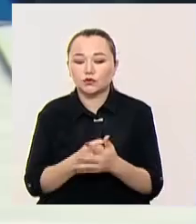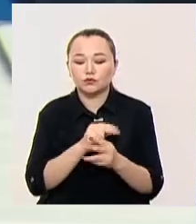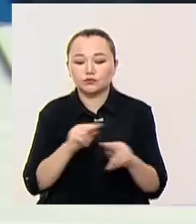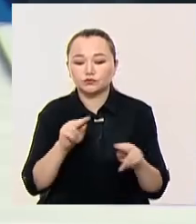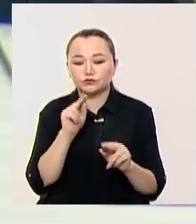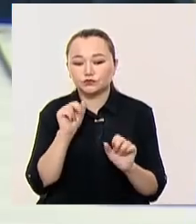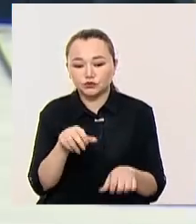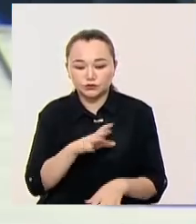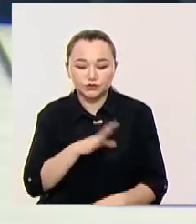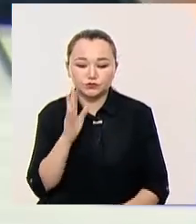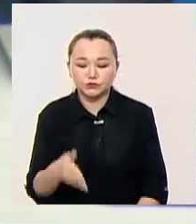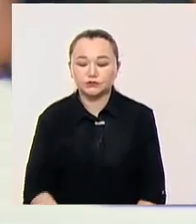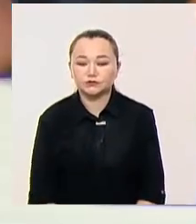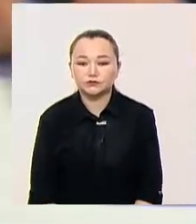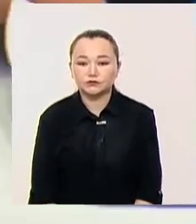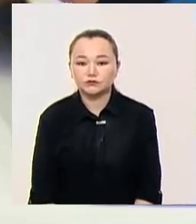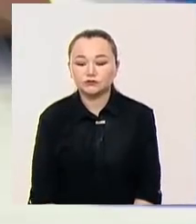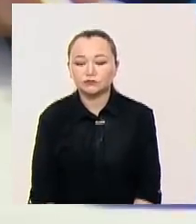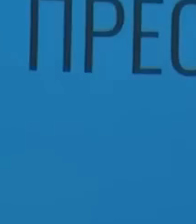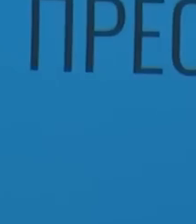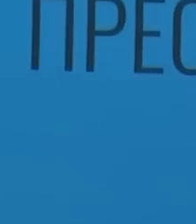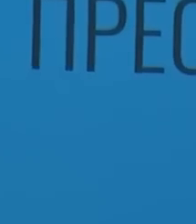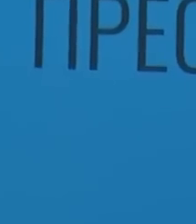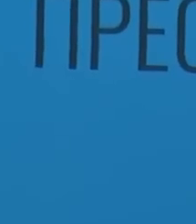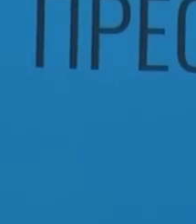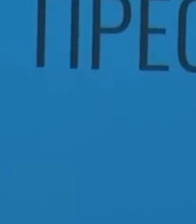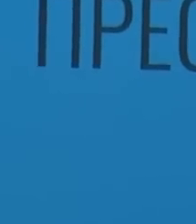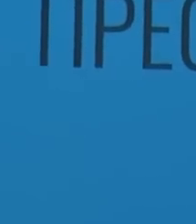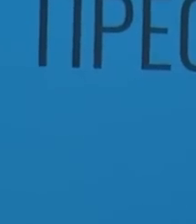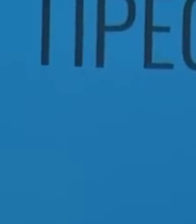мүмкін дейді. Айдана Мейрамбайқызы, Рената Бұлхайыров, Информбюро, Алматы.